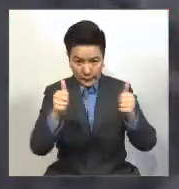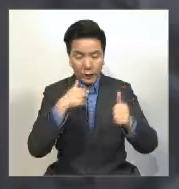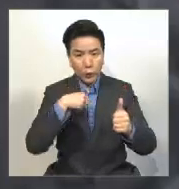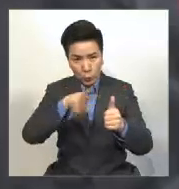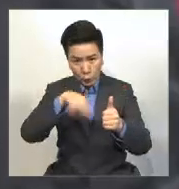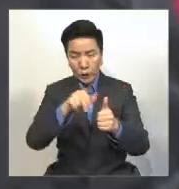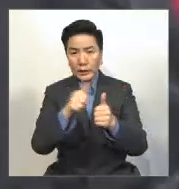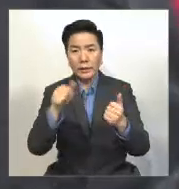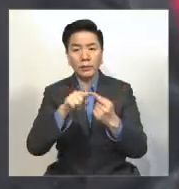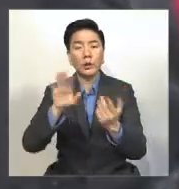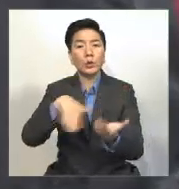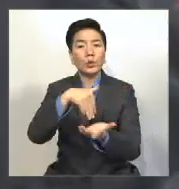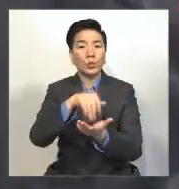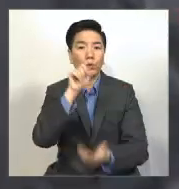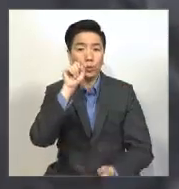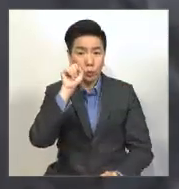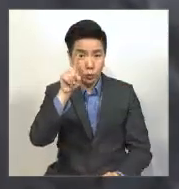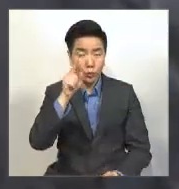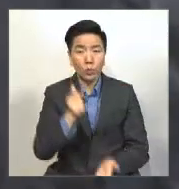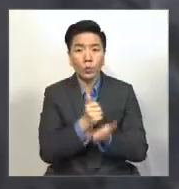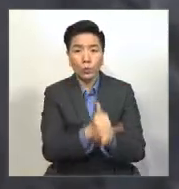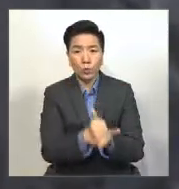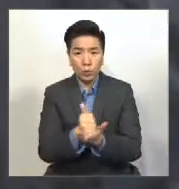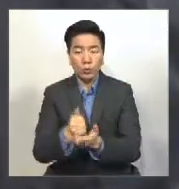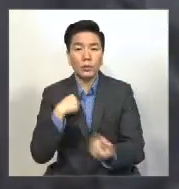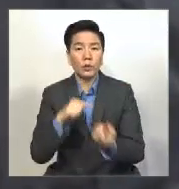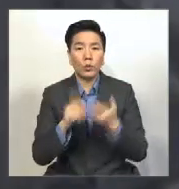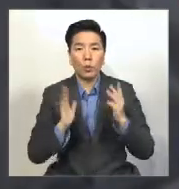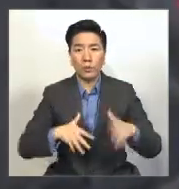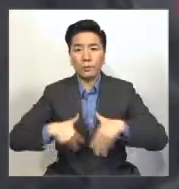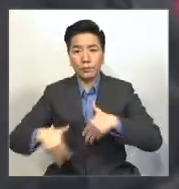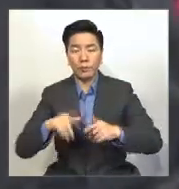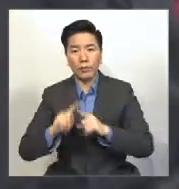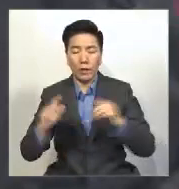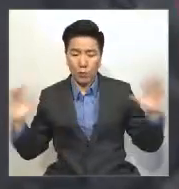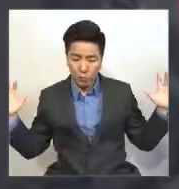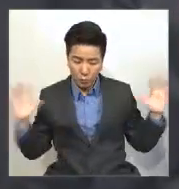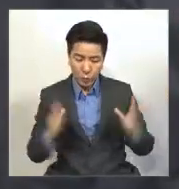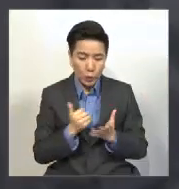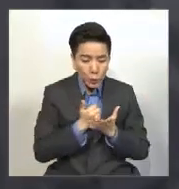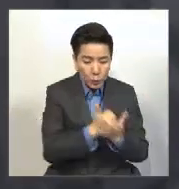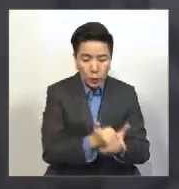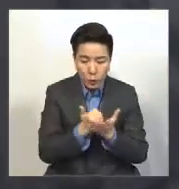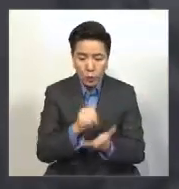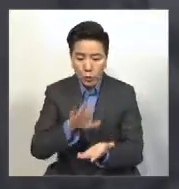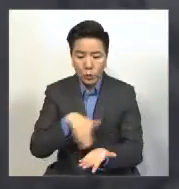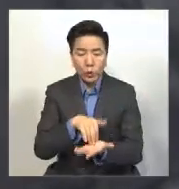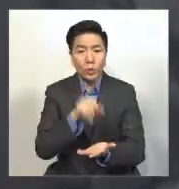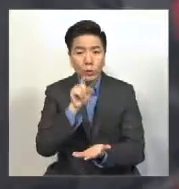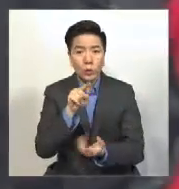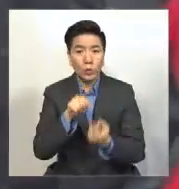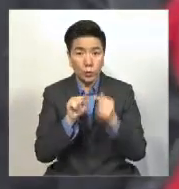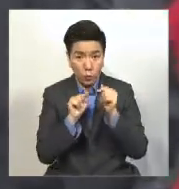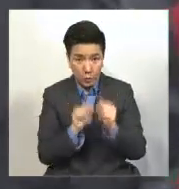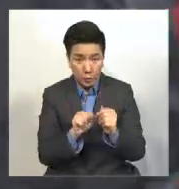เราเปิดศูนย์สำหรับช่วยเหลือนะครับซึ่งมีพี่น้องเข้ามาหลั่งไหลเข้ามาช่วยเหลือศูนย์ของเราจะอยู่ที่อำเภอแล้